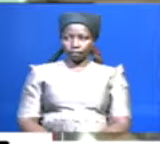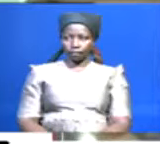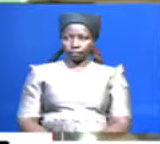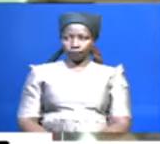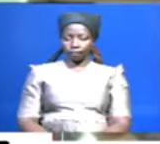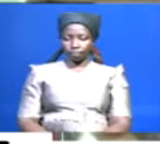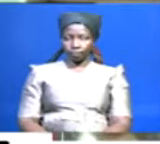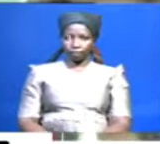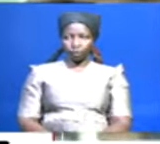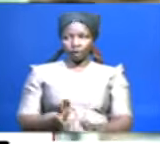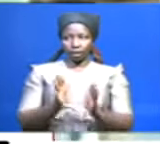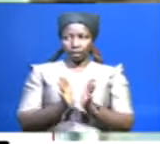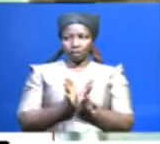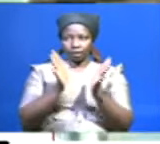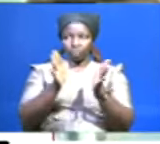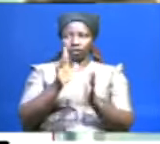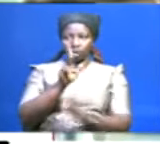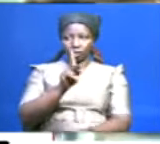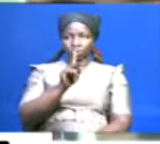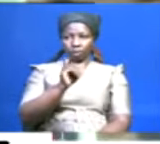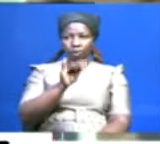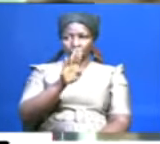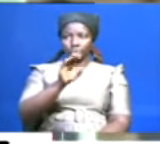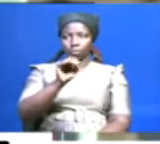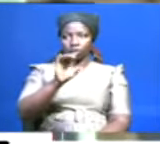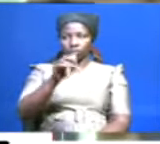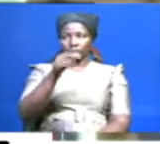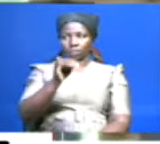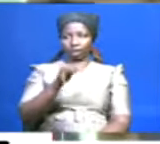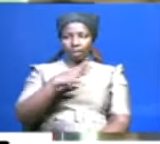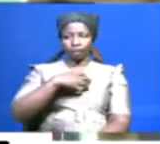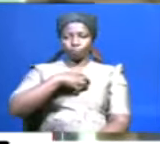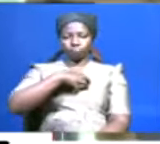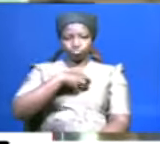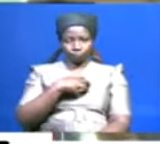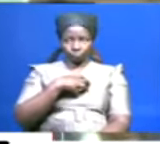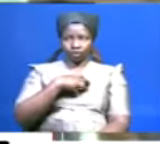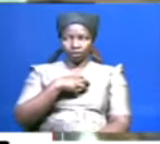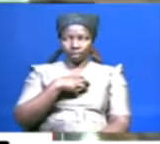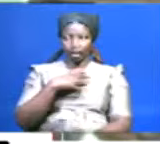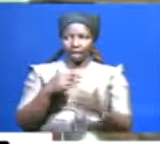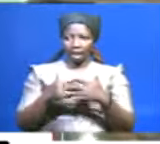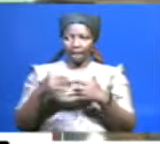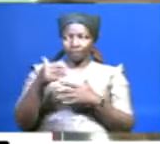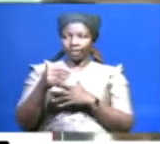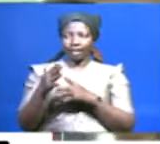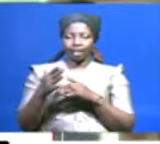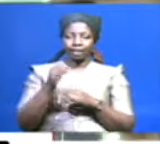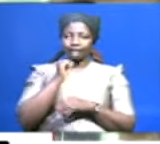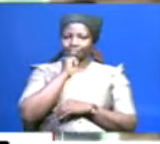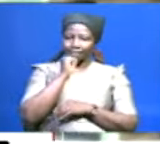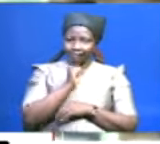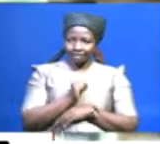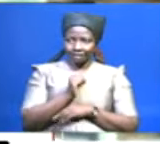General Kiboshi retires from the service after attaining the mandatory age